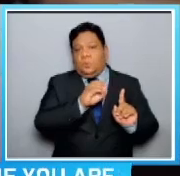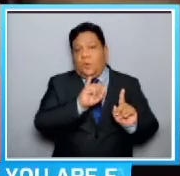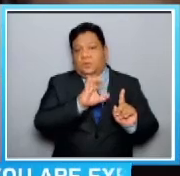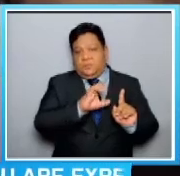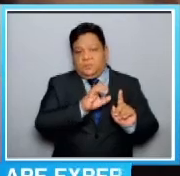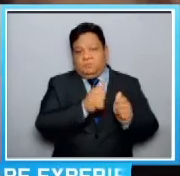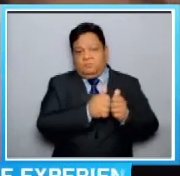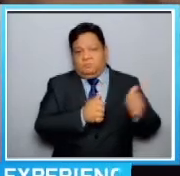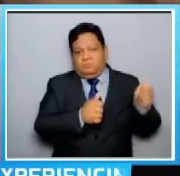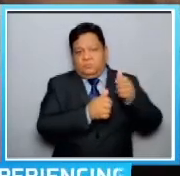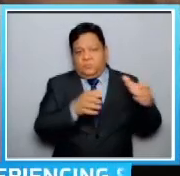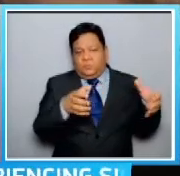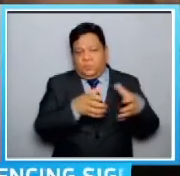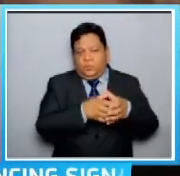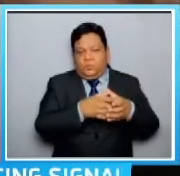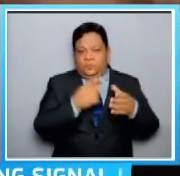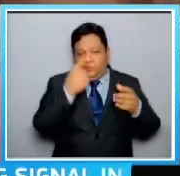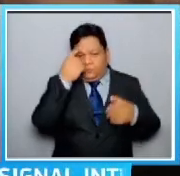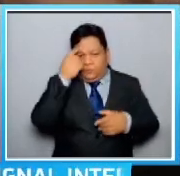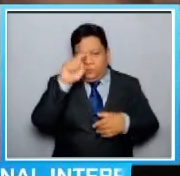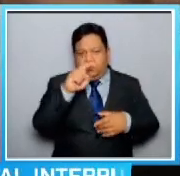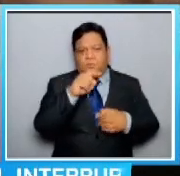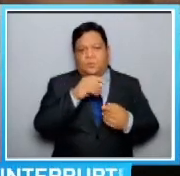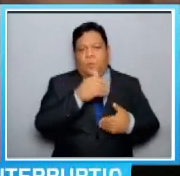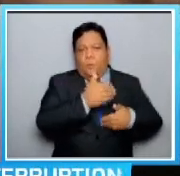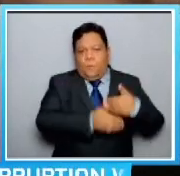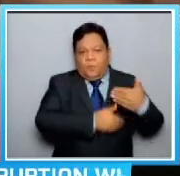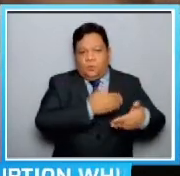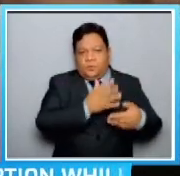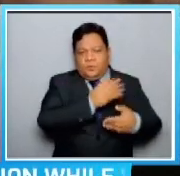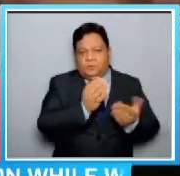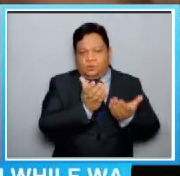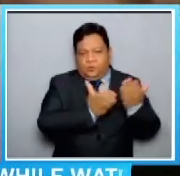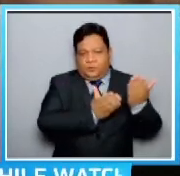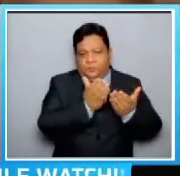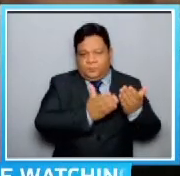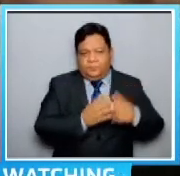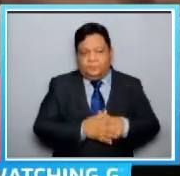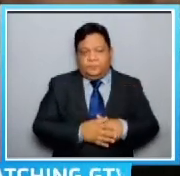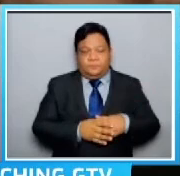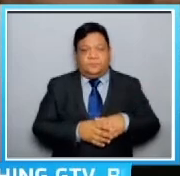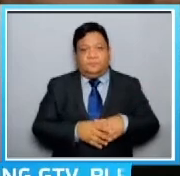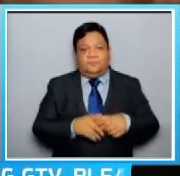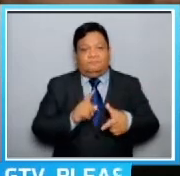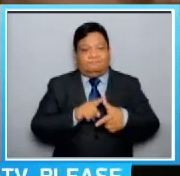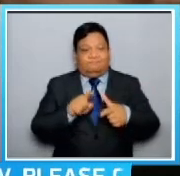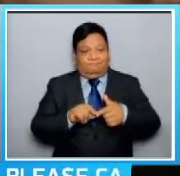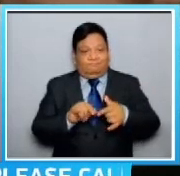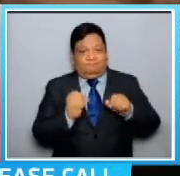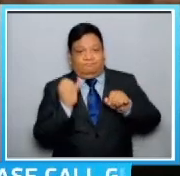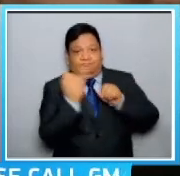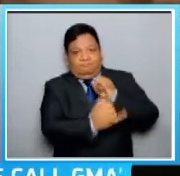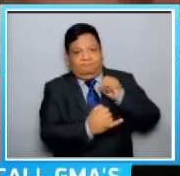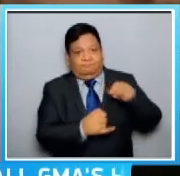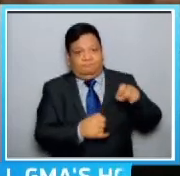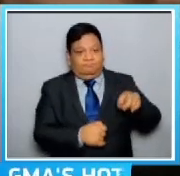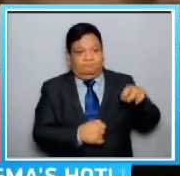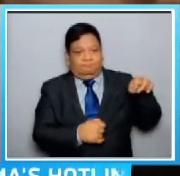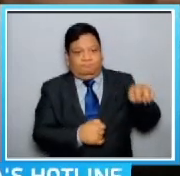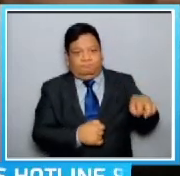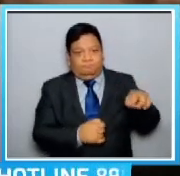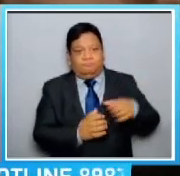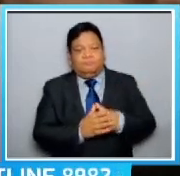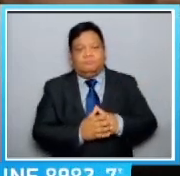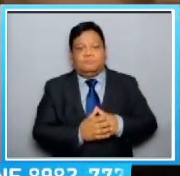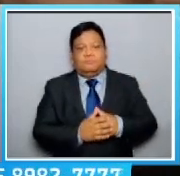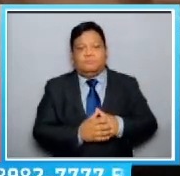Administrator for Operations and Services. Doon so may bandang kaliwa si June Paat, siya ngayon